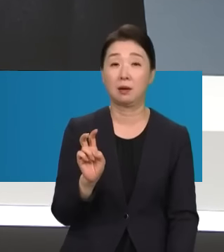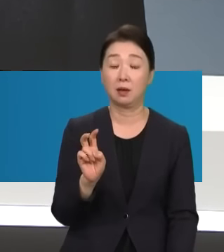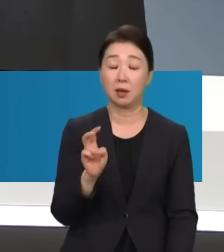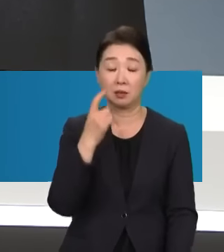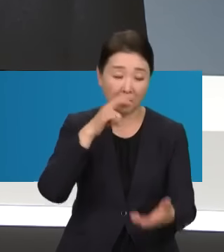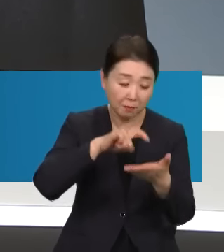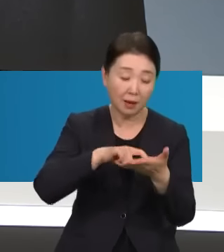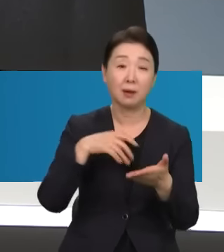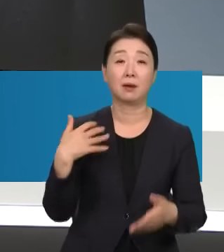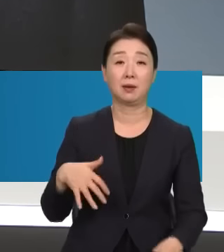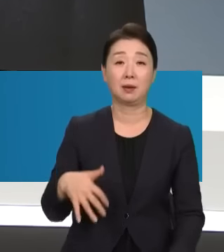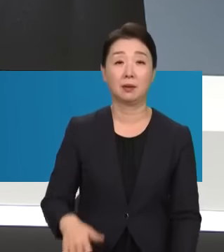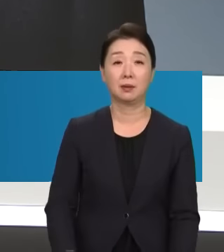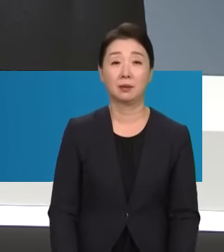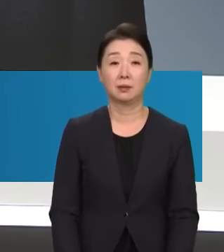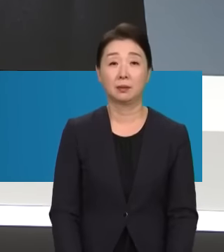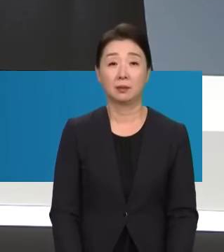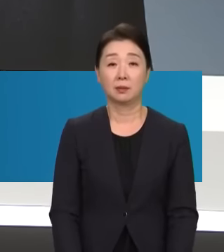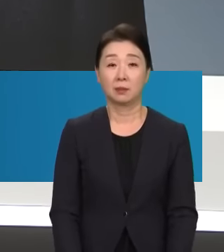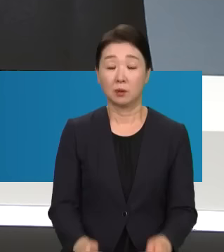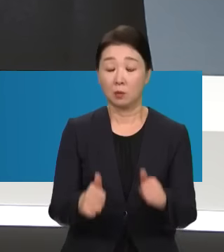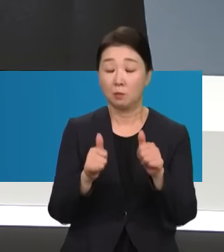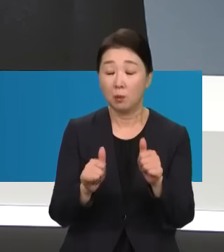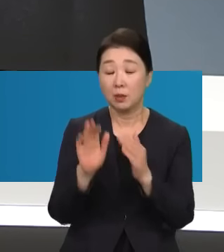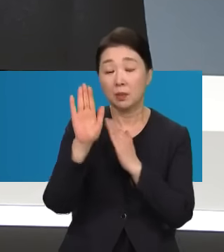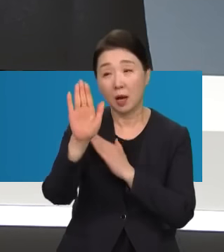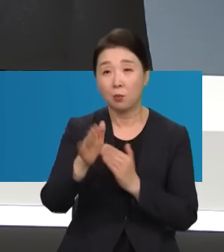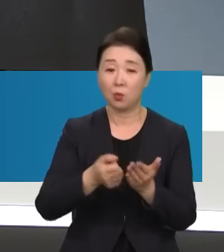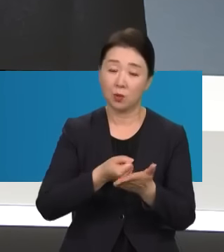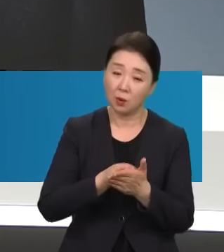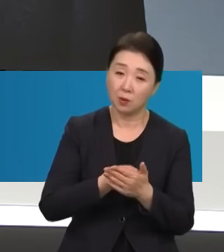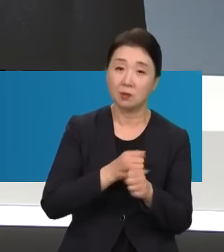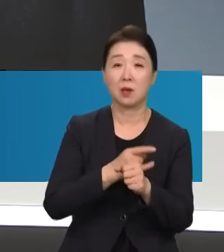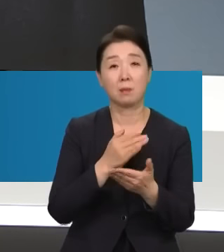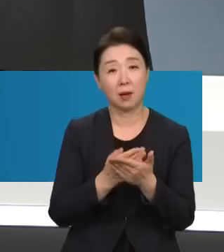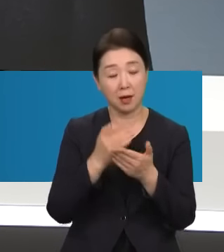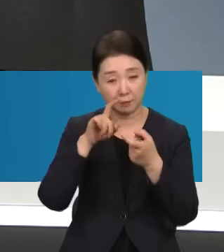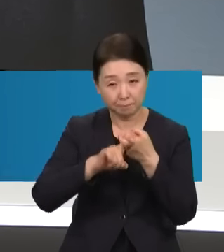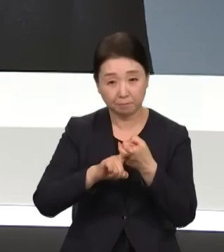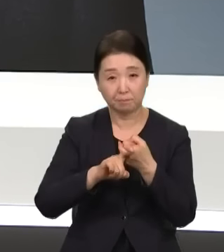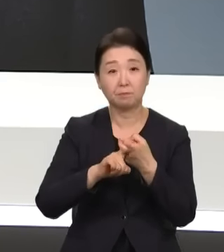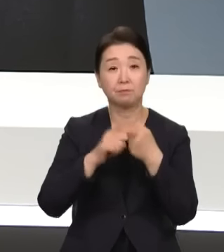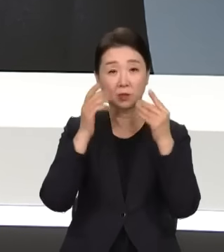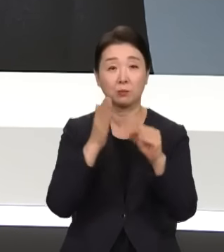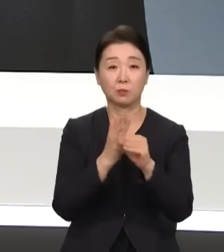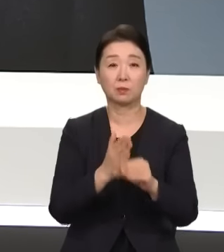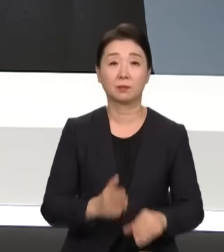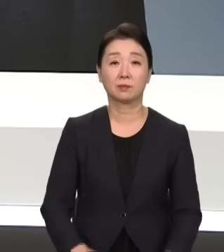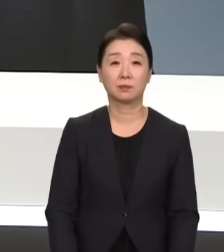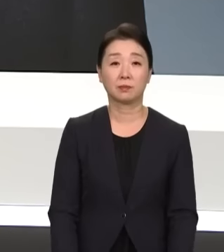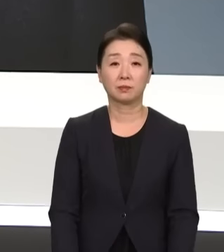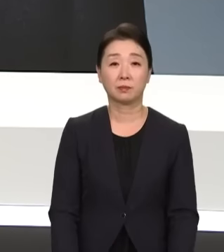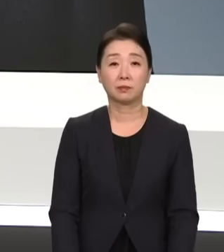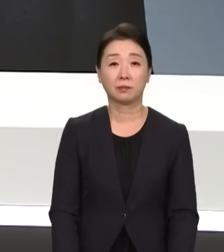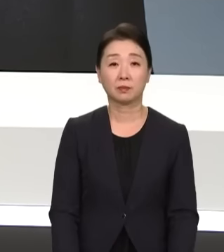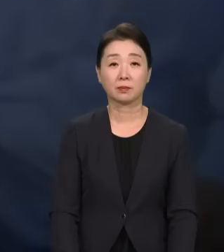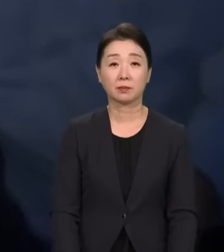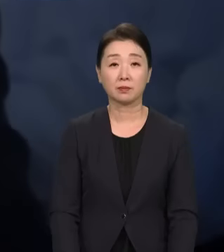아직 찾아내지는 못하고 있는 상태여서 법원이 어떤 결정을 내릴지 주목됩니다. 첫 소식 이자연 기자입니다.